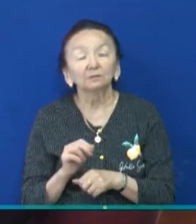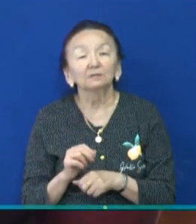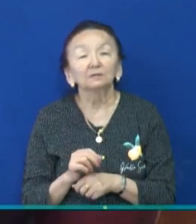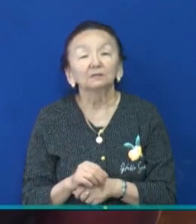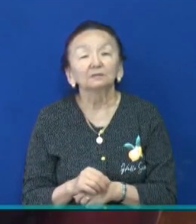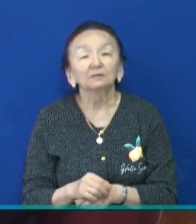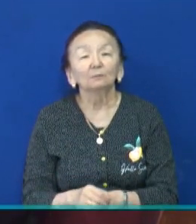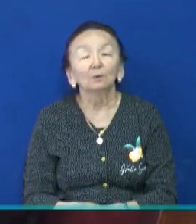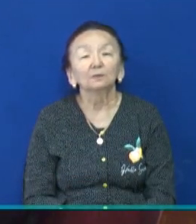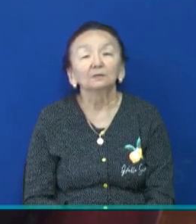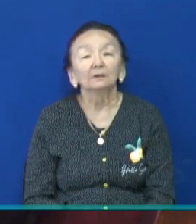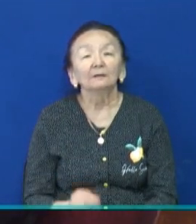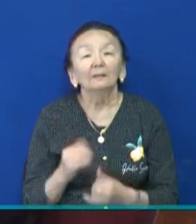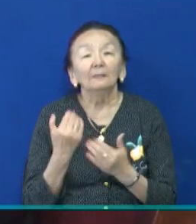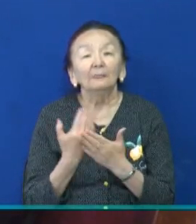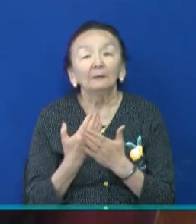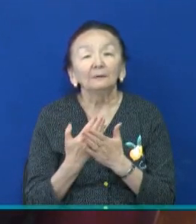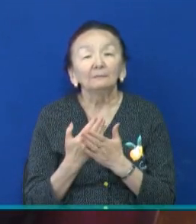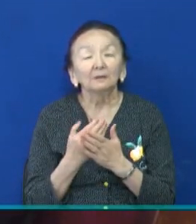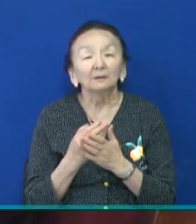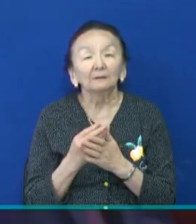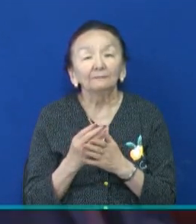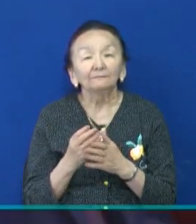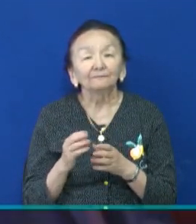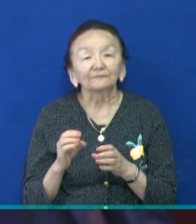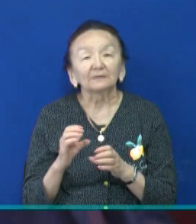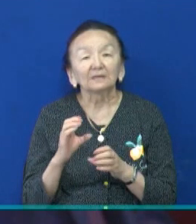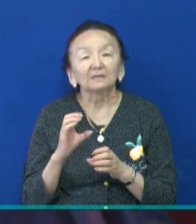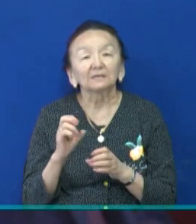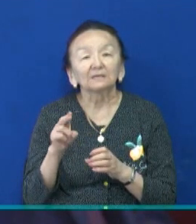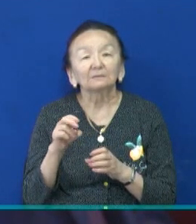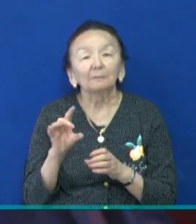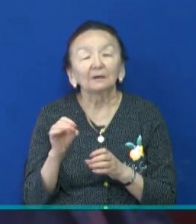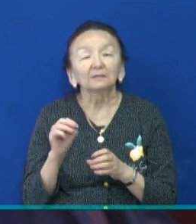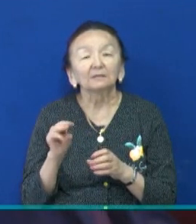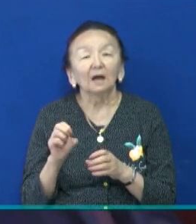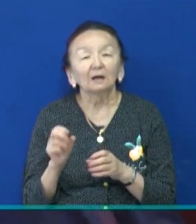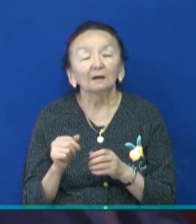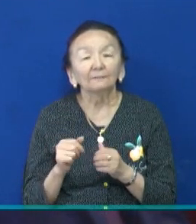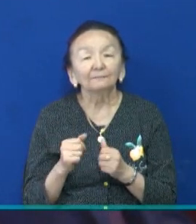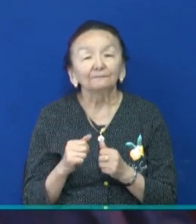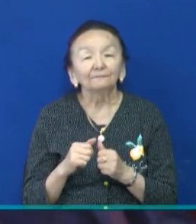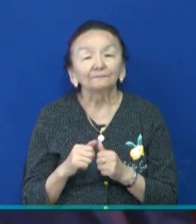әкімдеріміз. Сол көп премьер-лигаға шықса, біздің Спартак стадионы жақсы